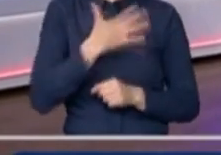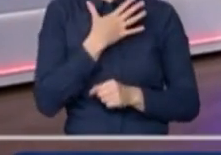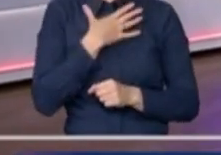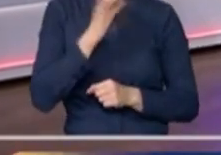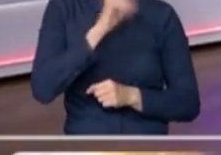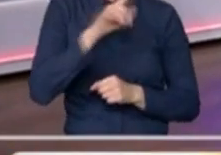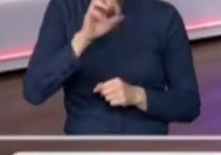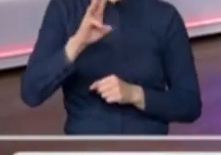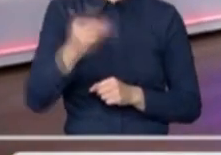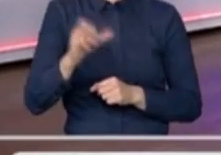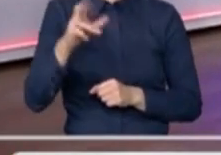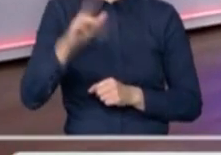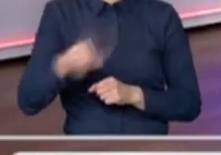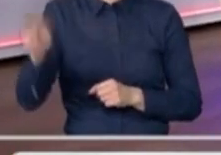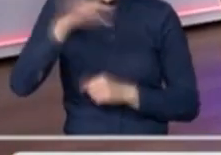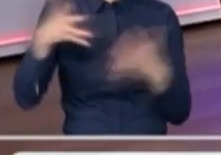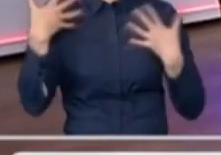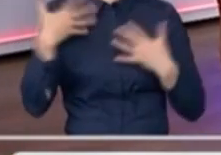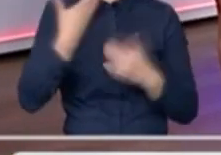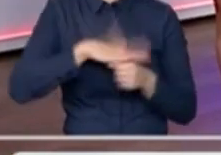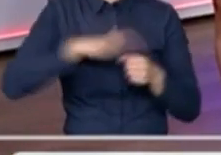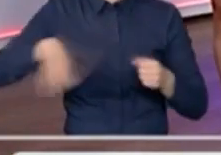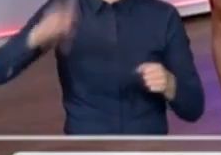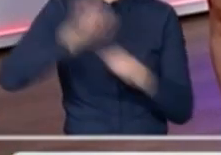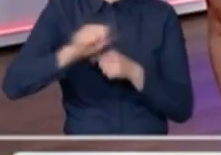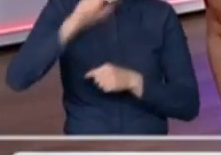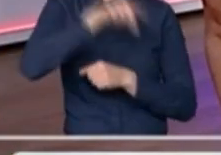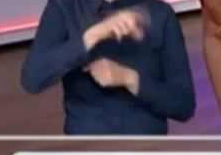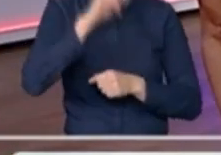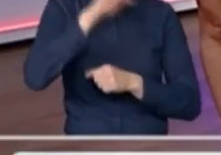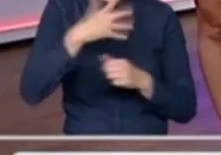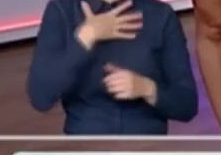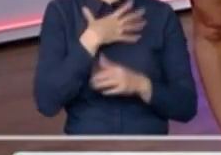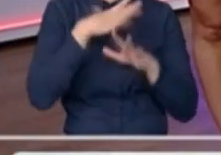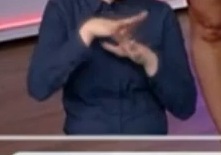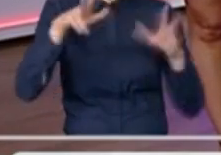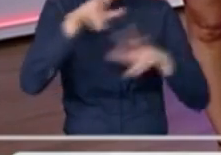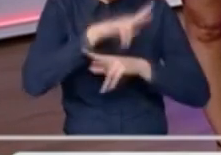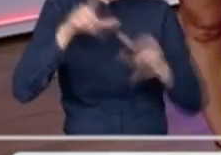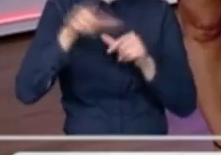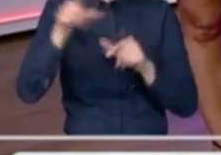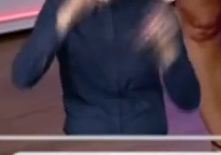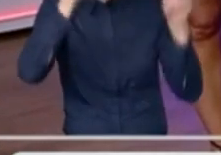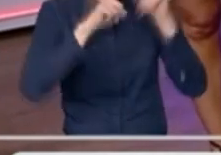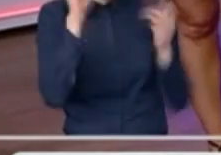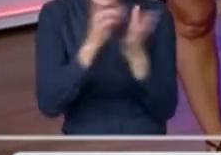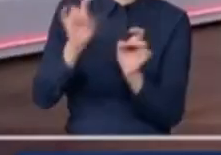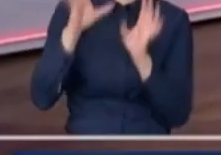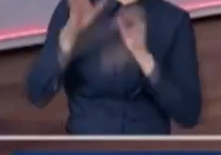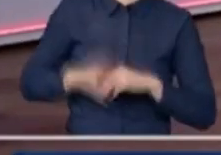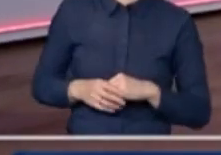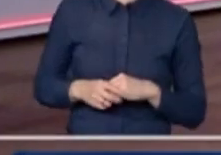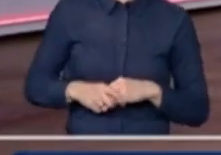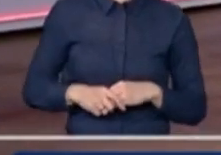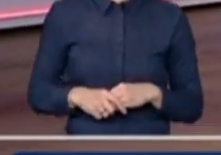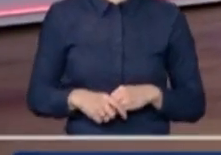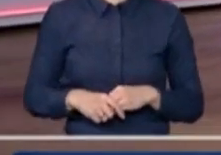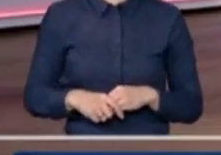zadomowiła się całkiem liczna watacha, a Pawłowi Smolikowi, fotografowi z zamiłowania, udało się ją uwiecznić.